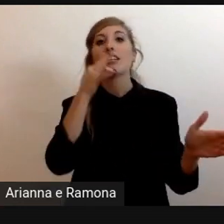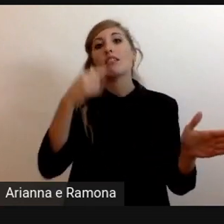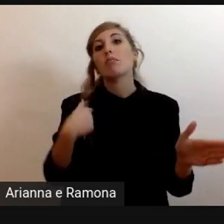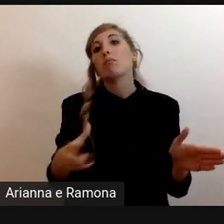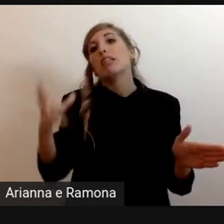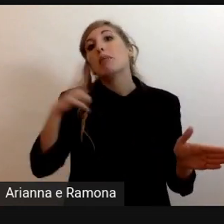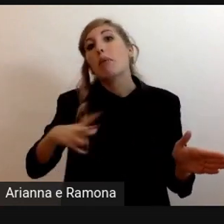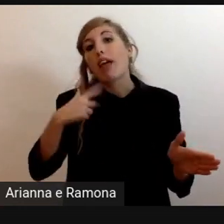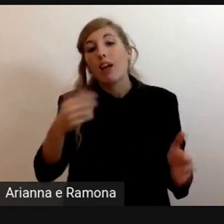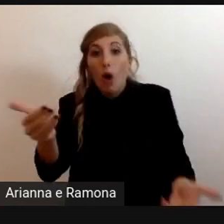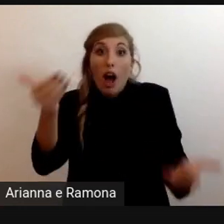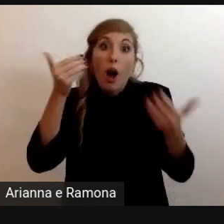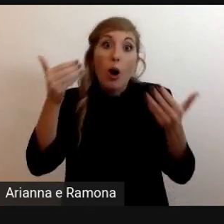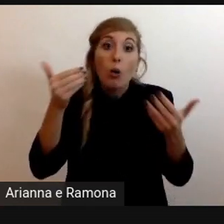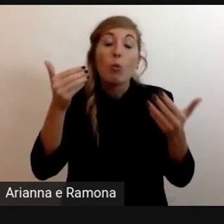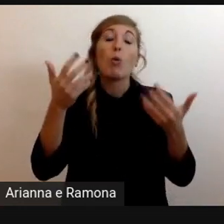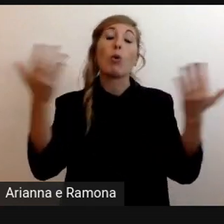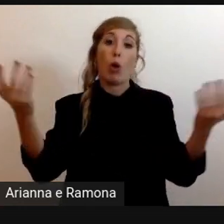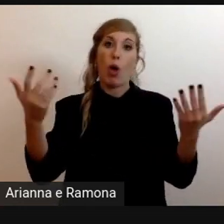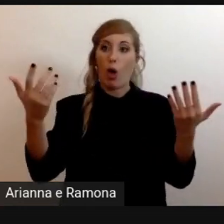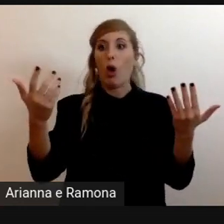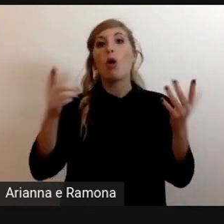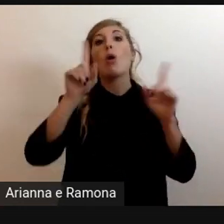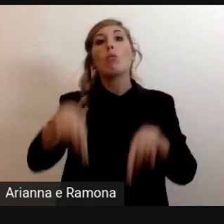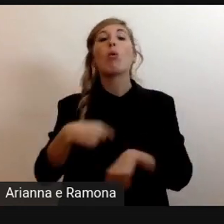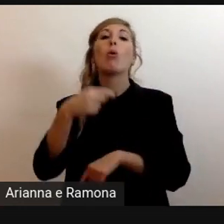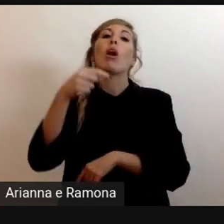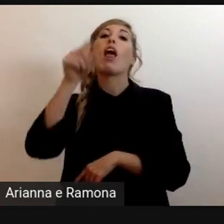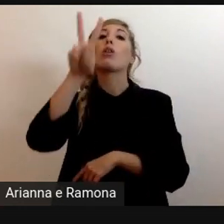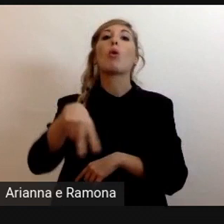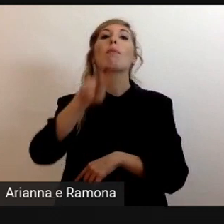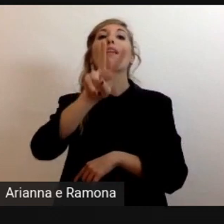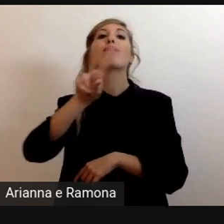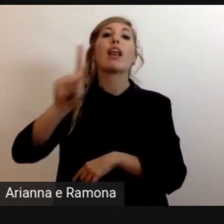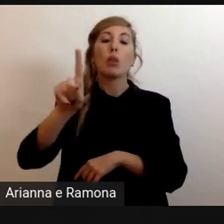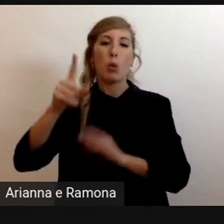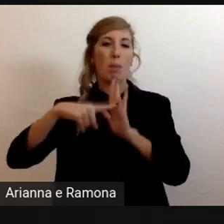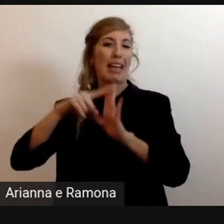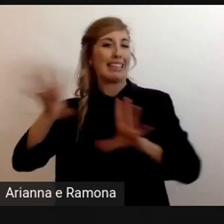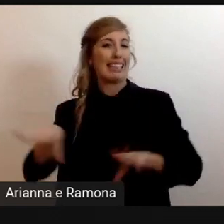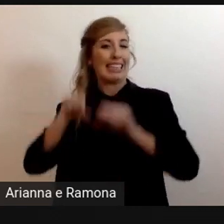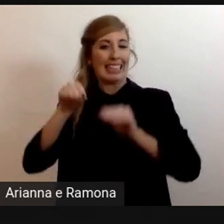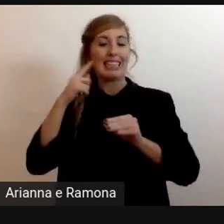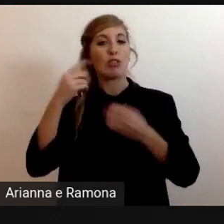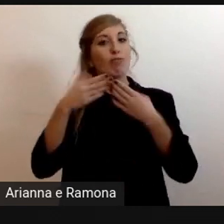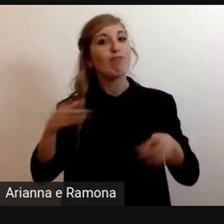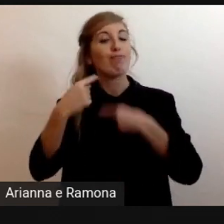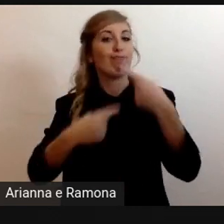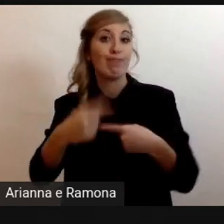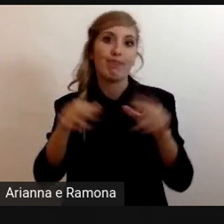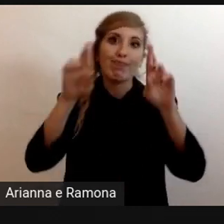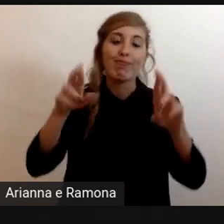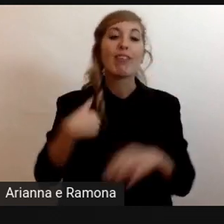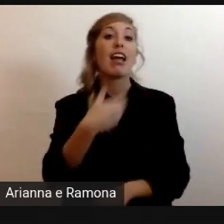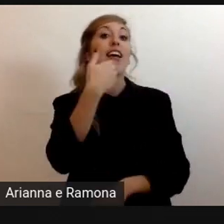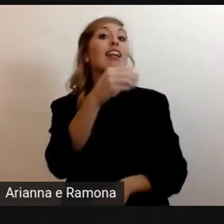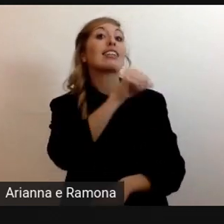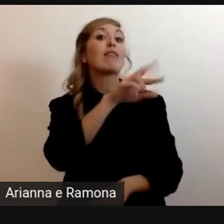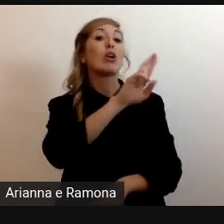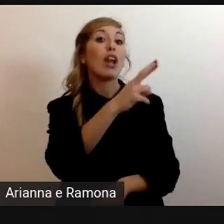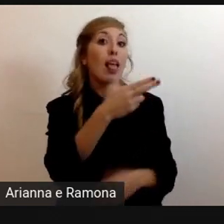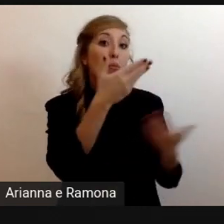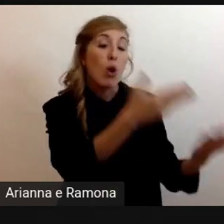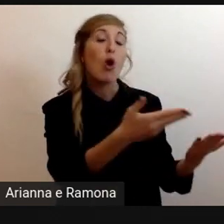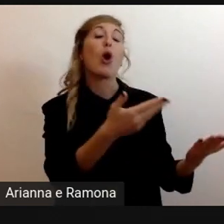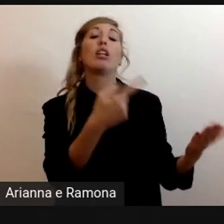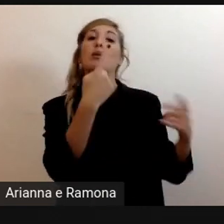faremo in modo che possa proseguire anche durante i primi mesi della tonie 21 quindi grazie grazie a stefano raimondi a tutto il